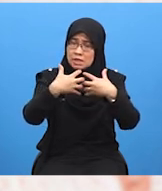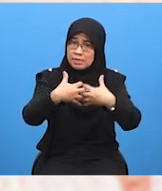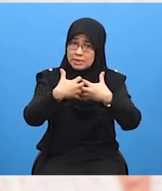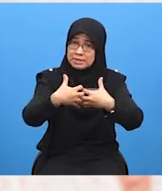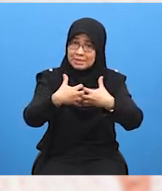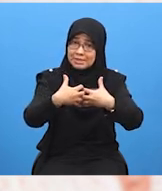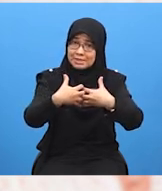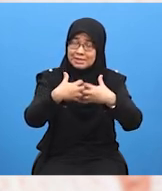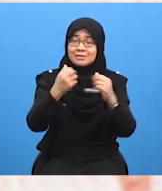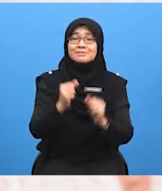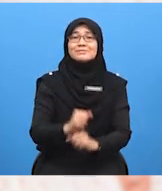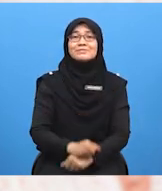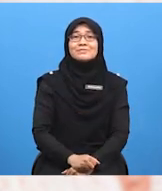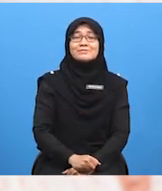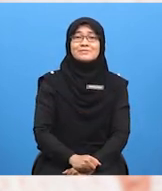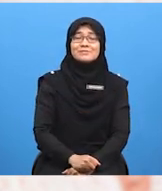pemesenan.